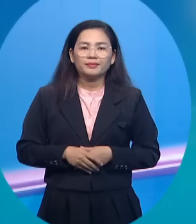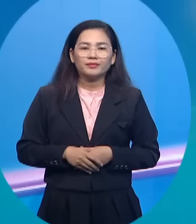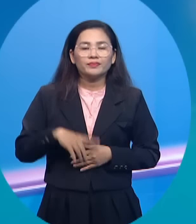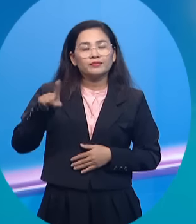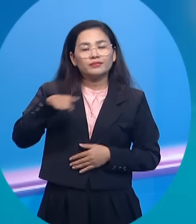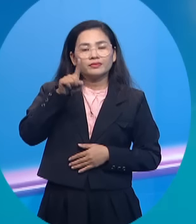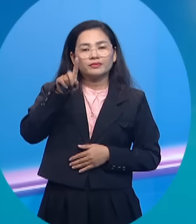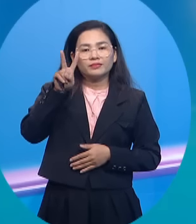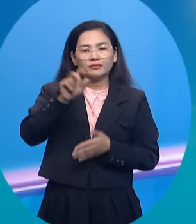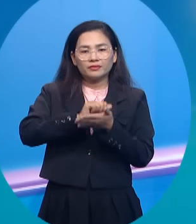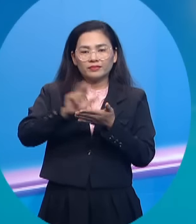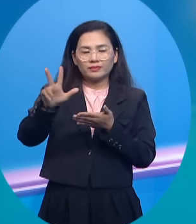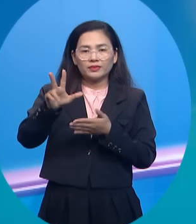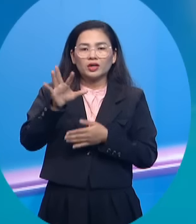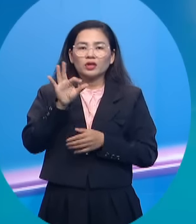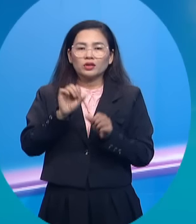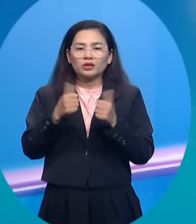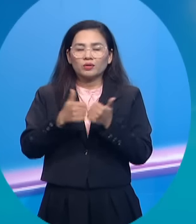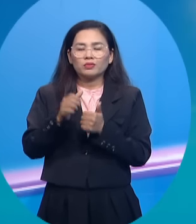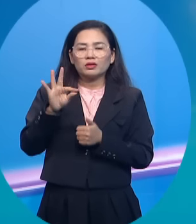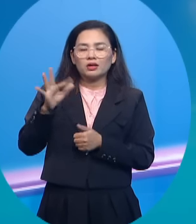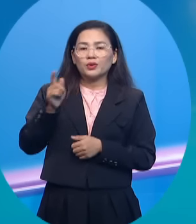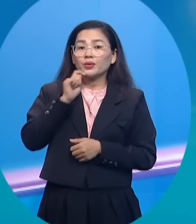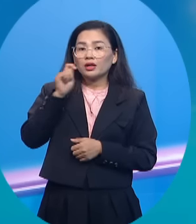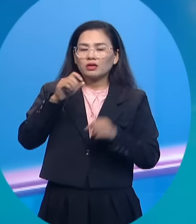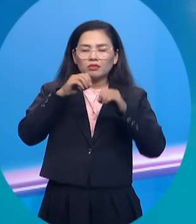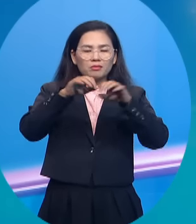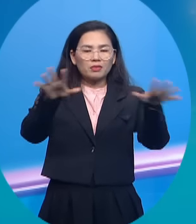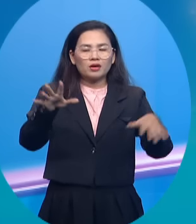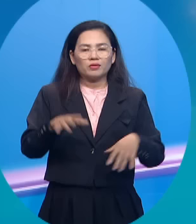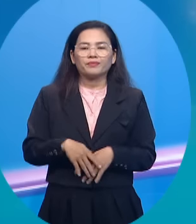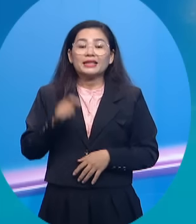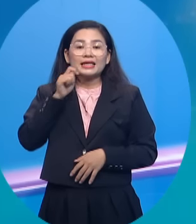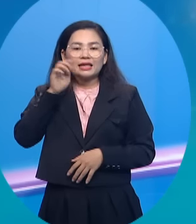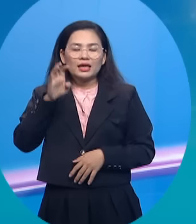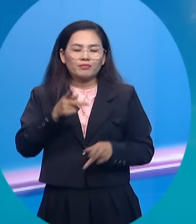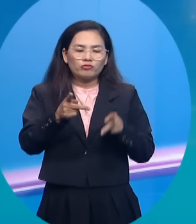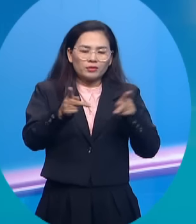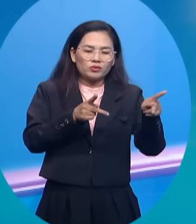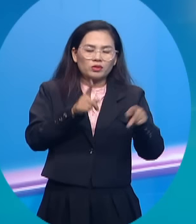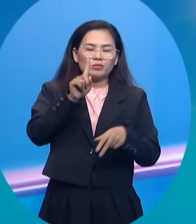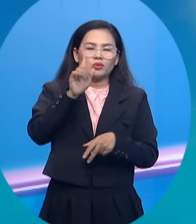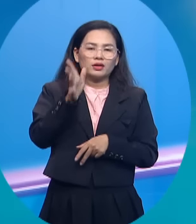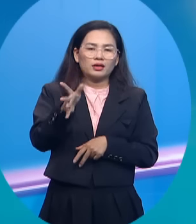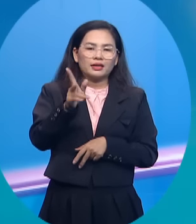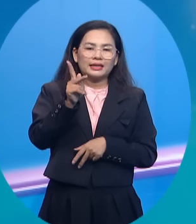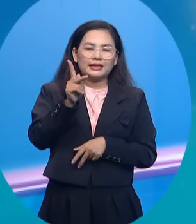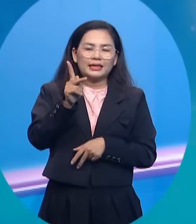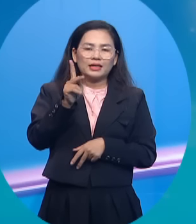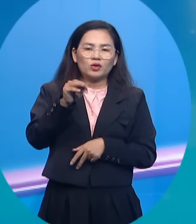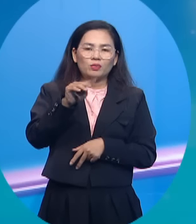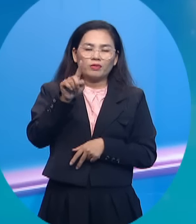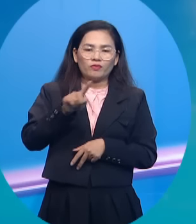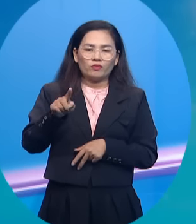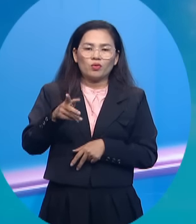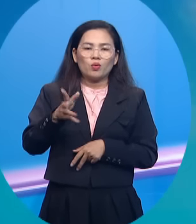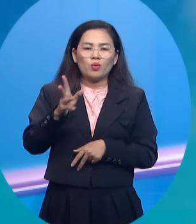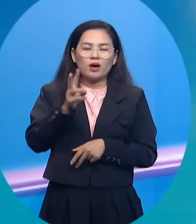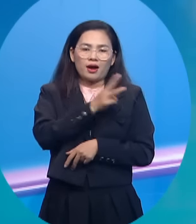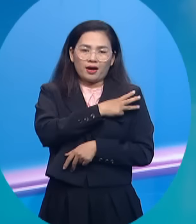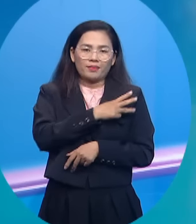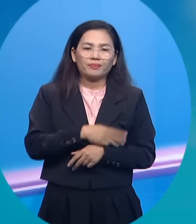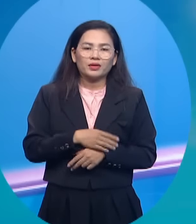Ngày 12 tháng 8, Tổng tư lệnh quân đội Ukraine thông báo Kiev đã kiểm soát khoảng 1.000 km vuông vùng Kursk của Nga. Đây là tuyên bố